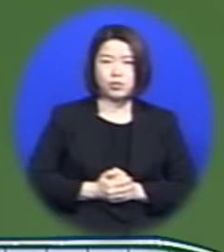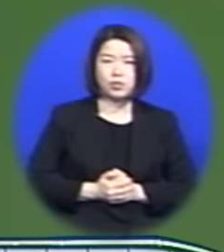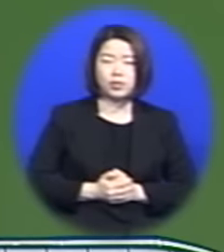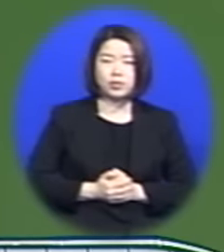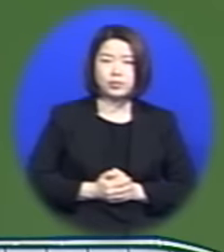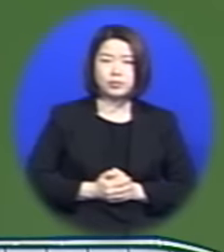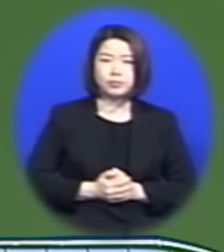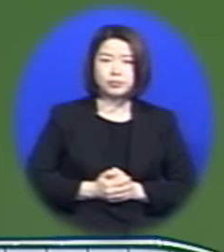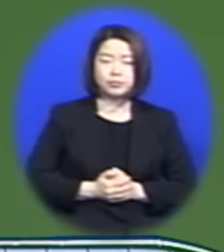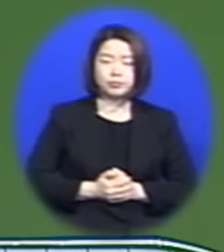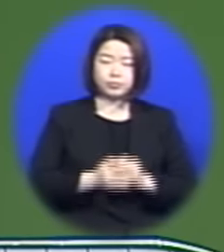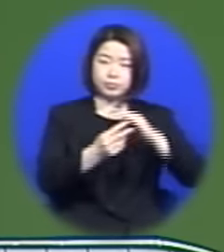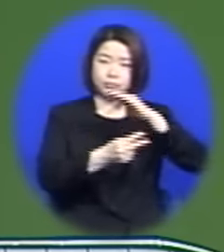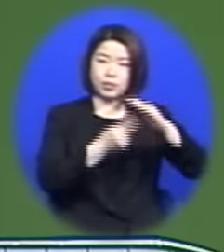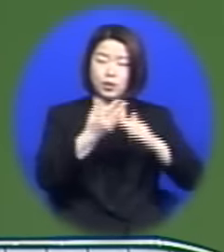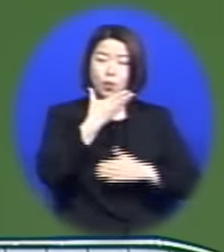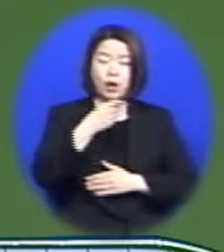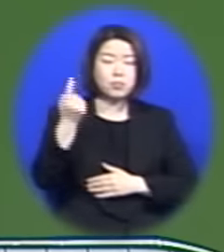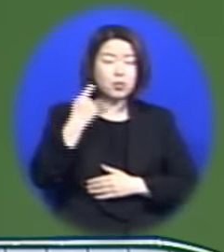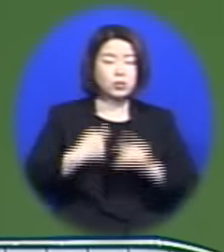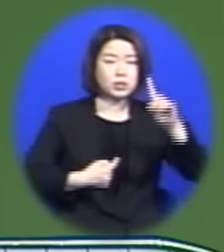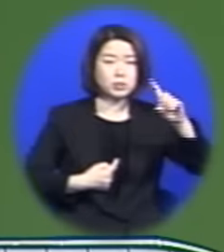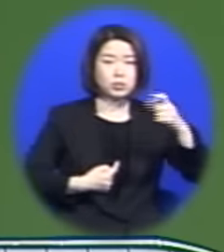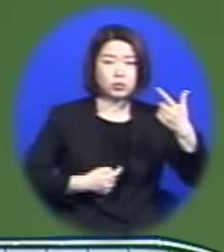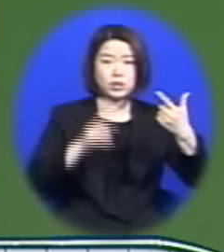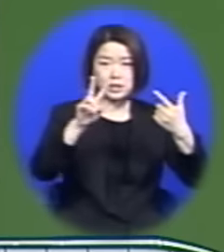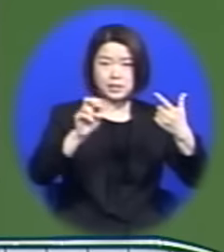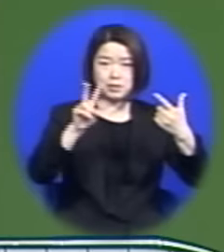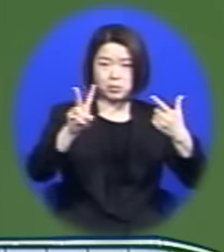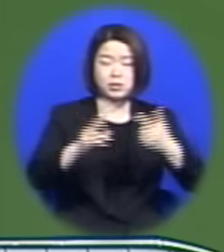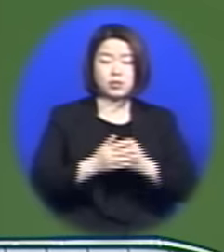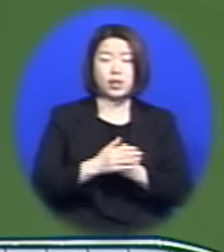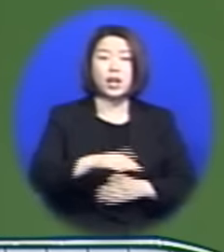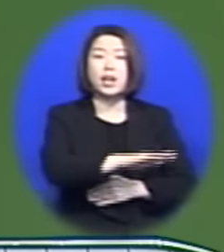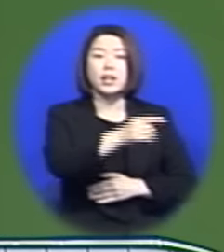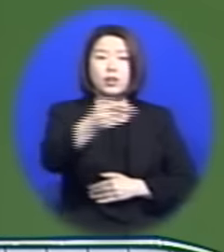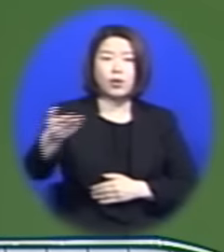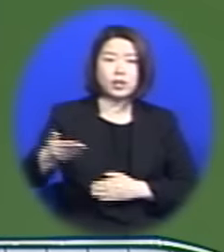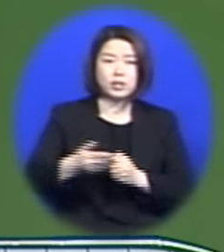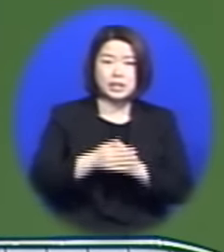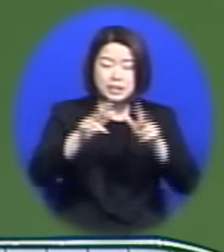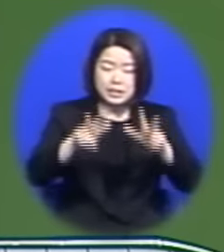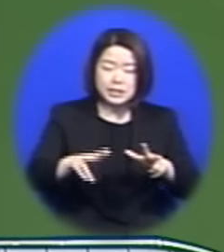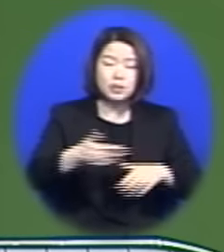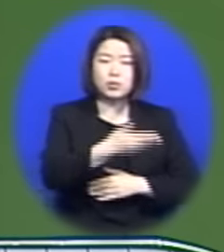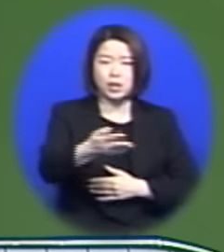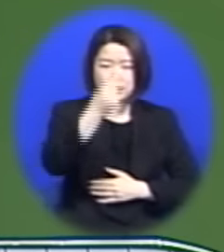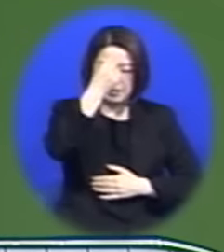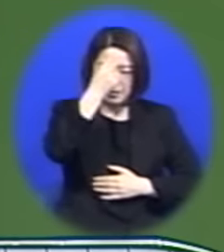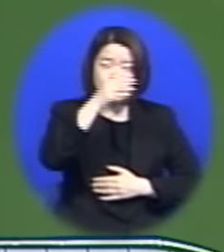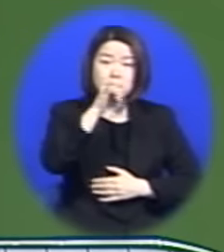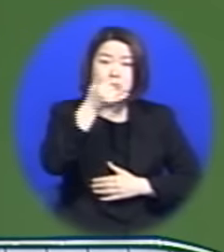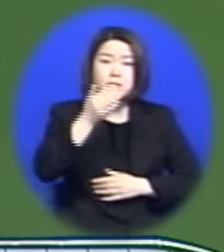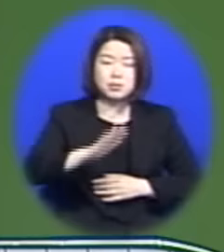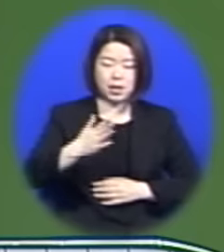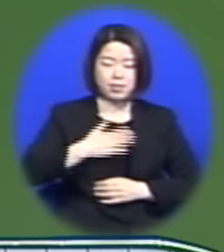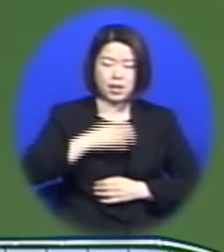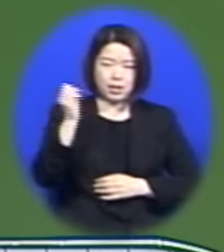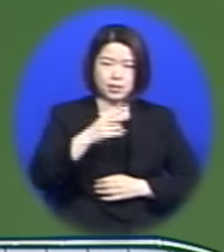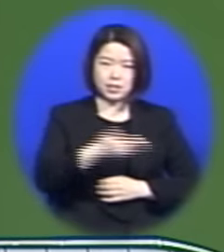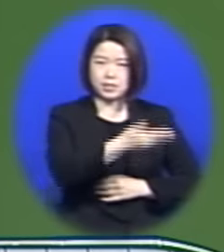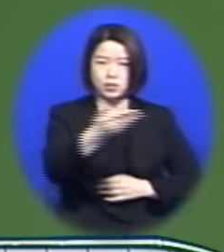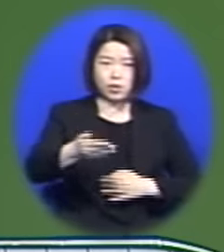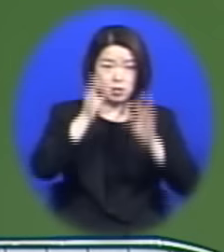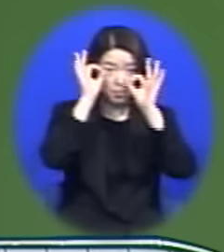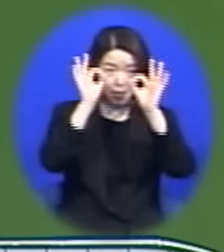돼요 요한복음 16장 22절에 너희는 지금은 너희가 근심하나 내가 다시 너희를